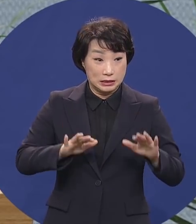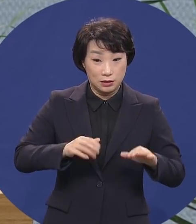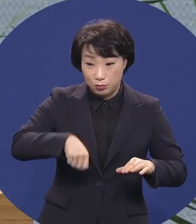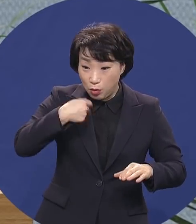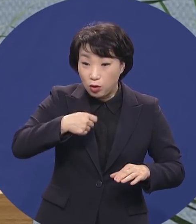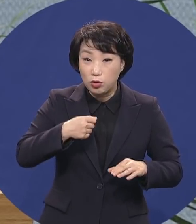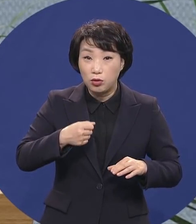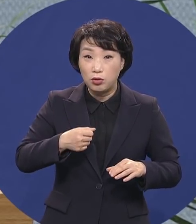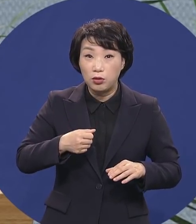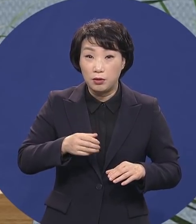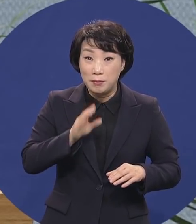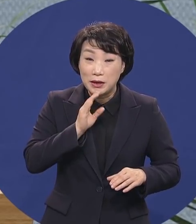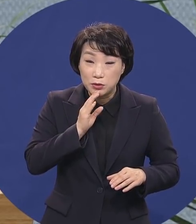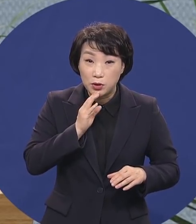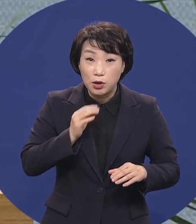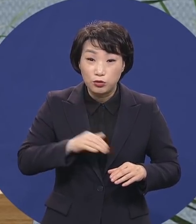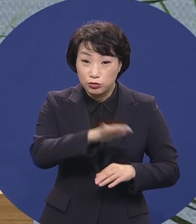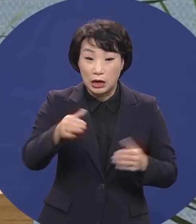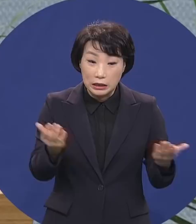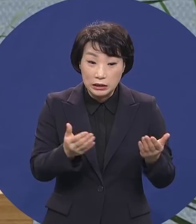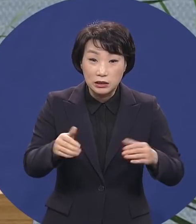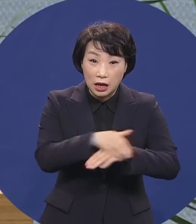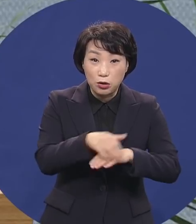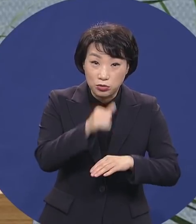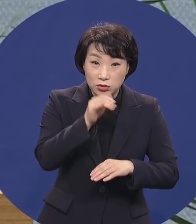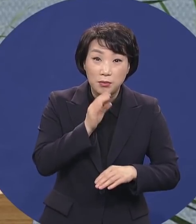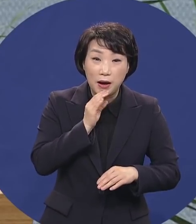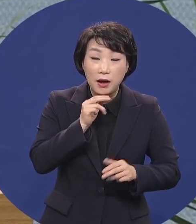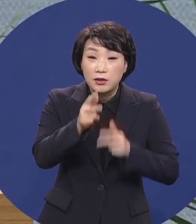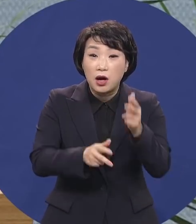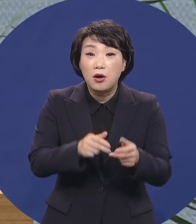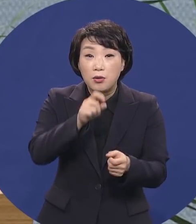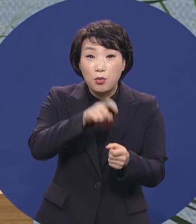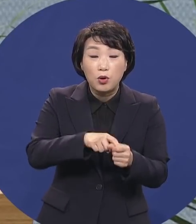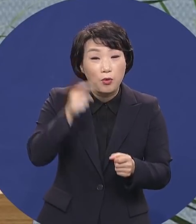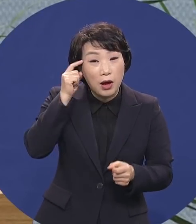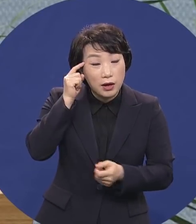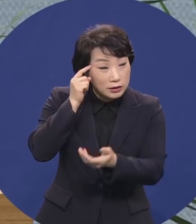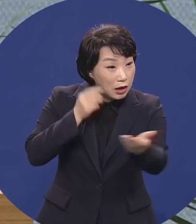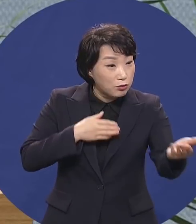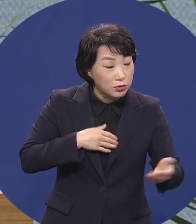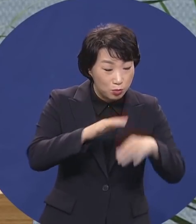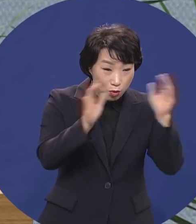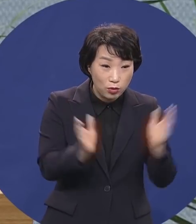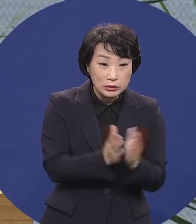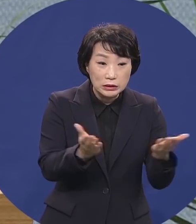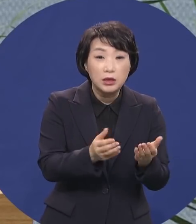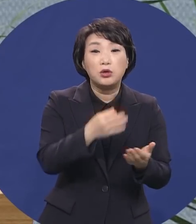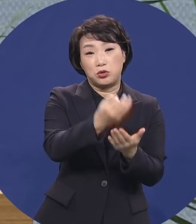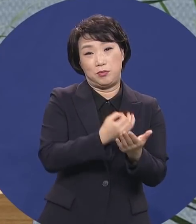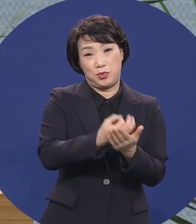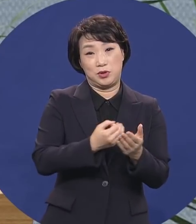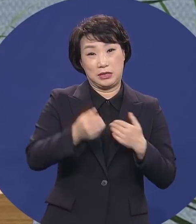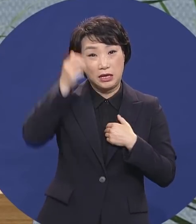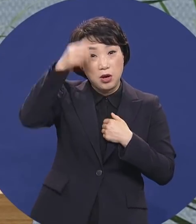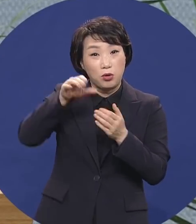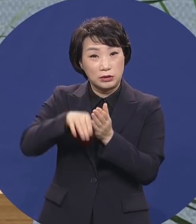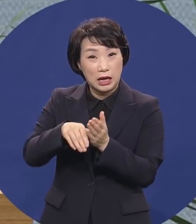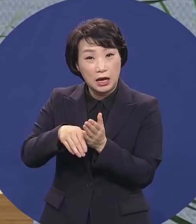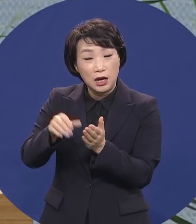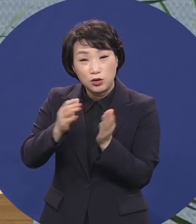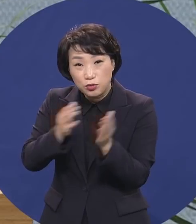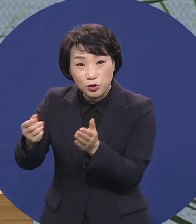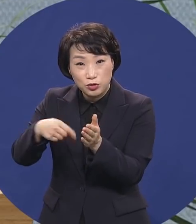왜 직장에 다니나요? 왜 기업하나요? 돈 벌어서 영혼의 때를 위해서, 갚을